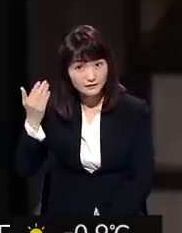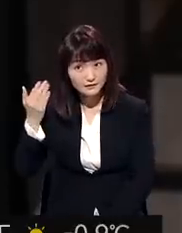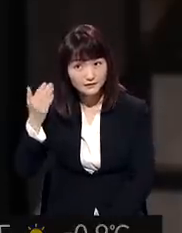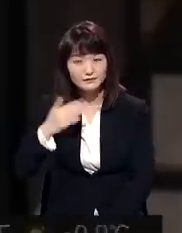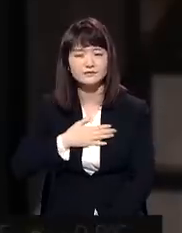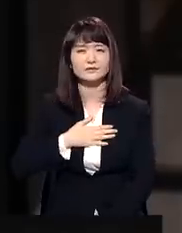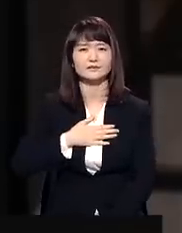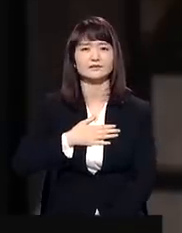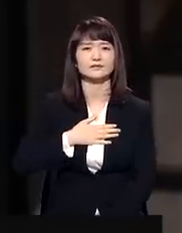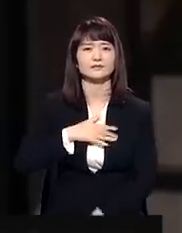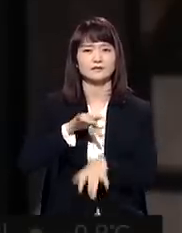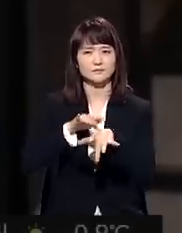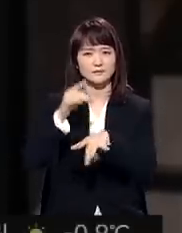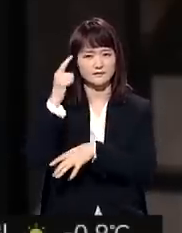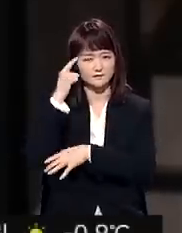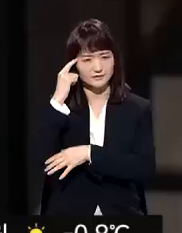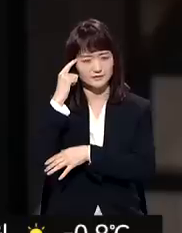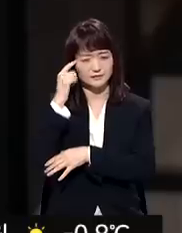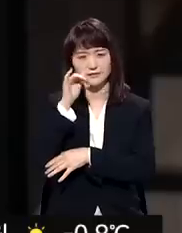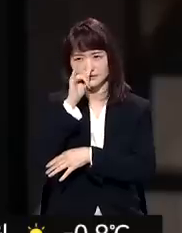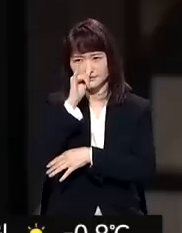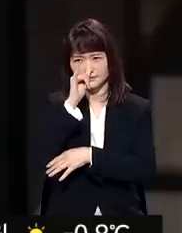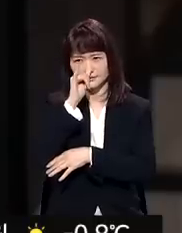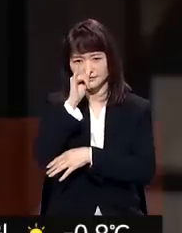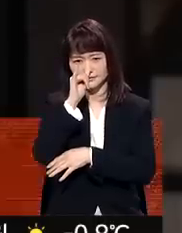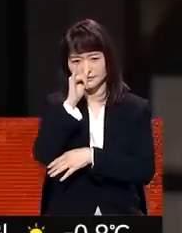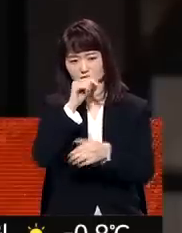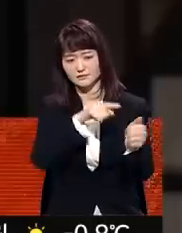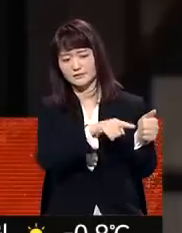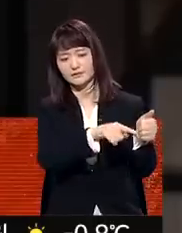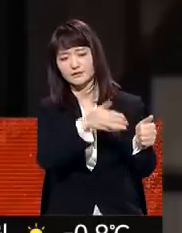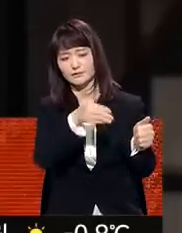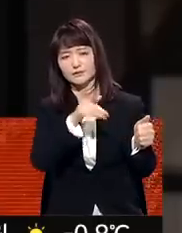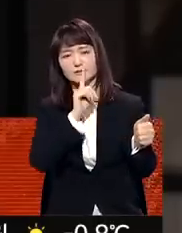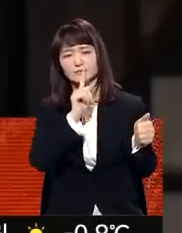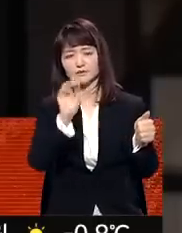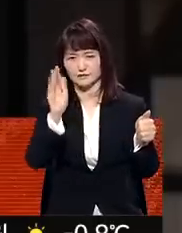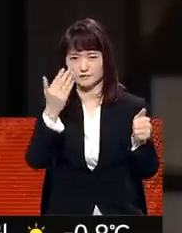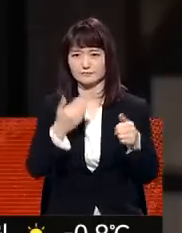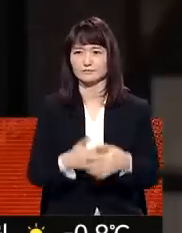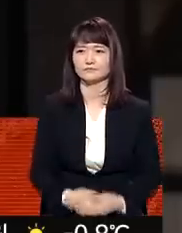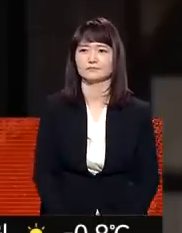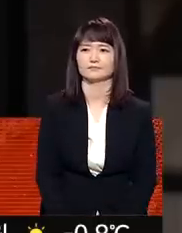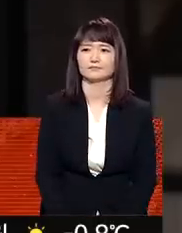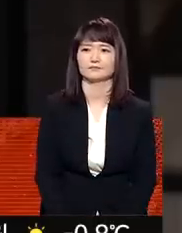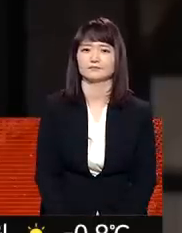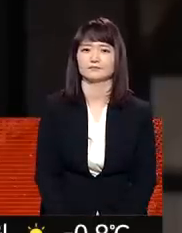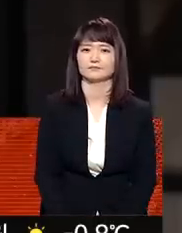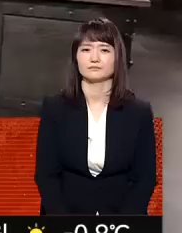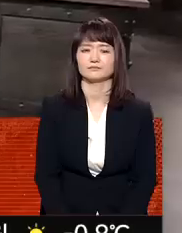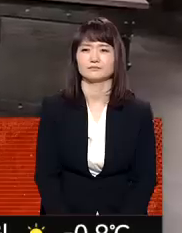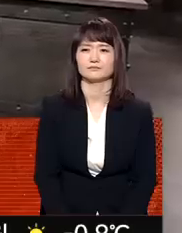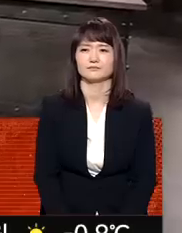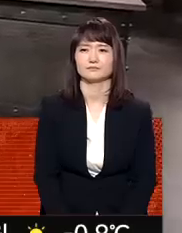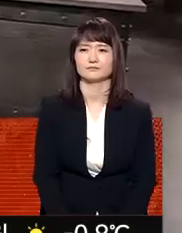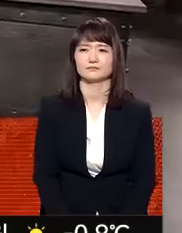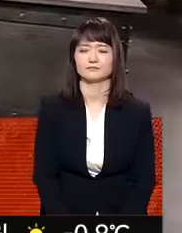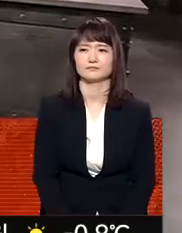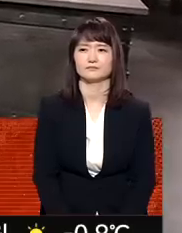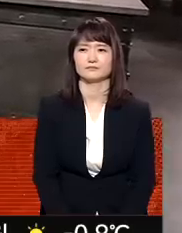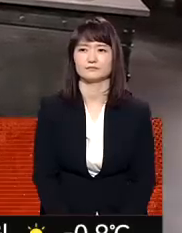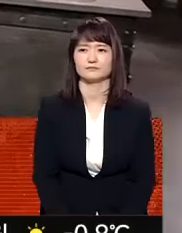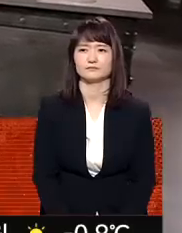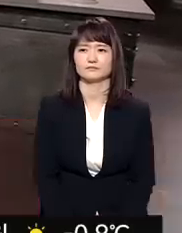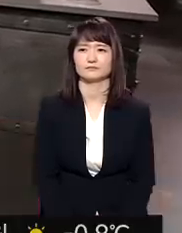제 악마 같은 속삭임이 계속 귀에서 움직여 가지고 좀 부탁을 드렸는가 저도 뭐